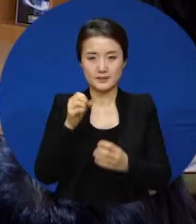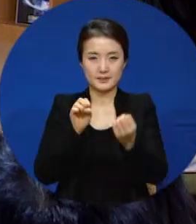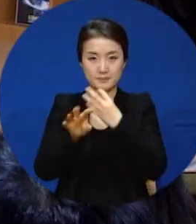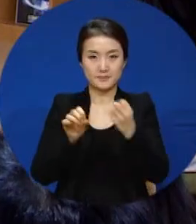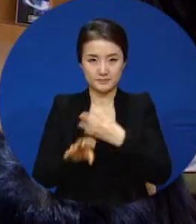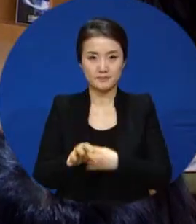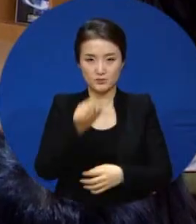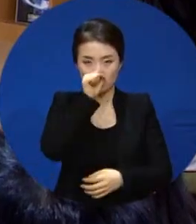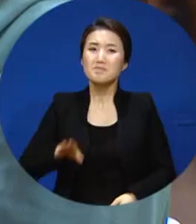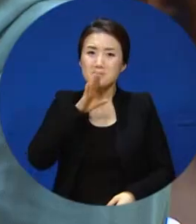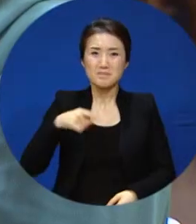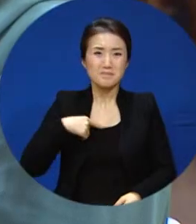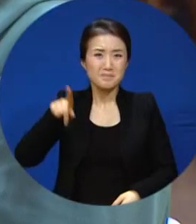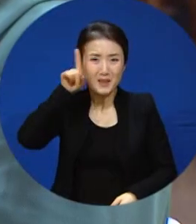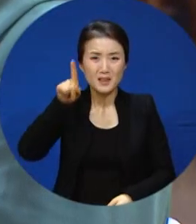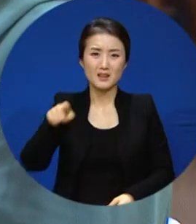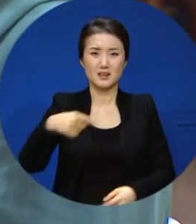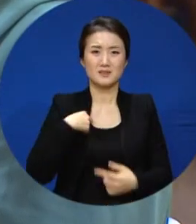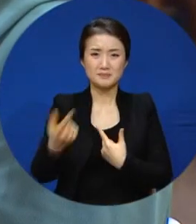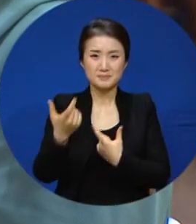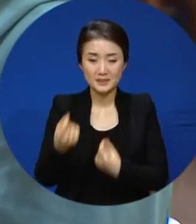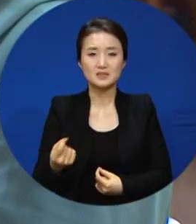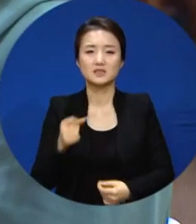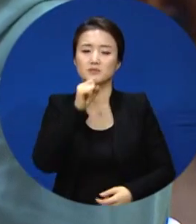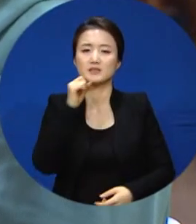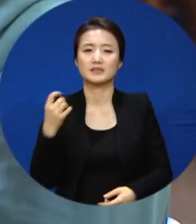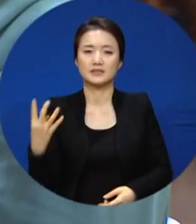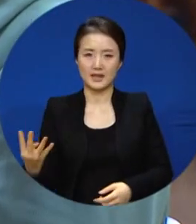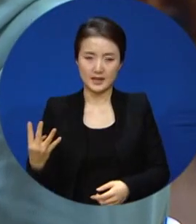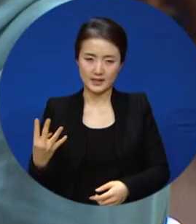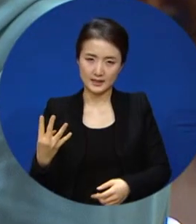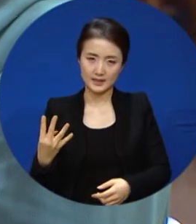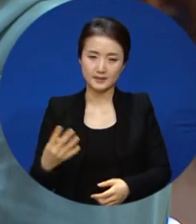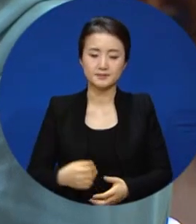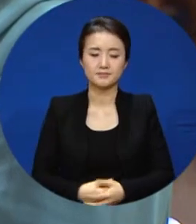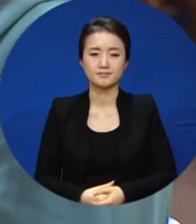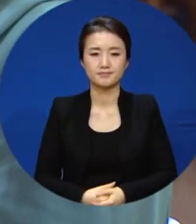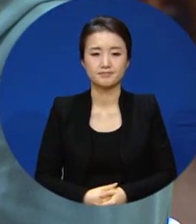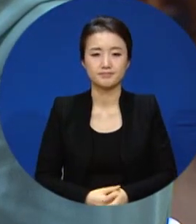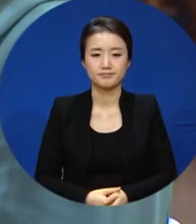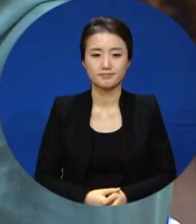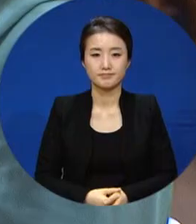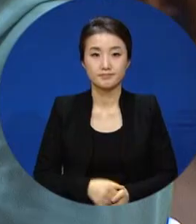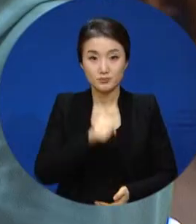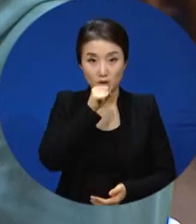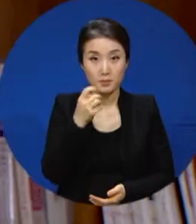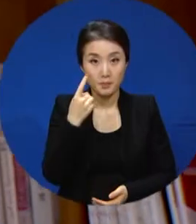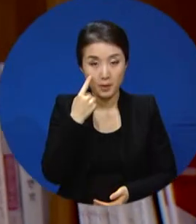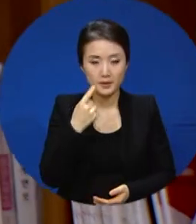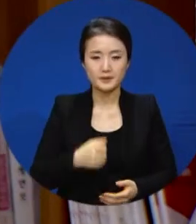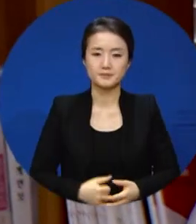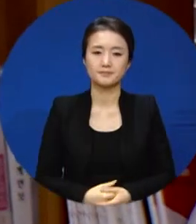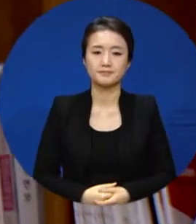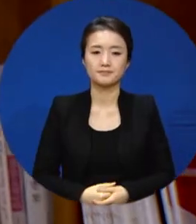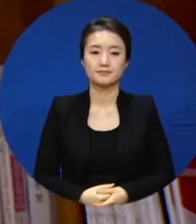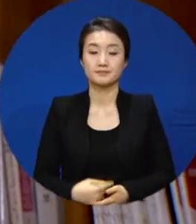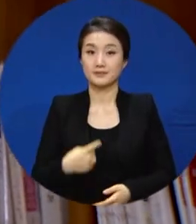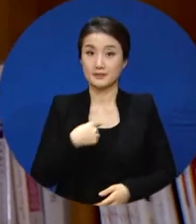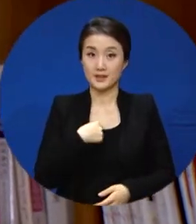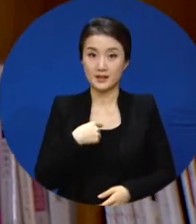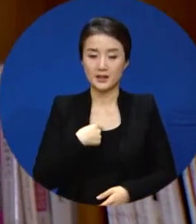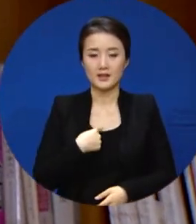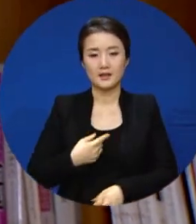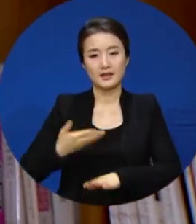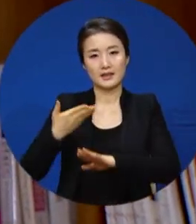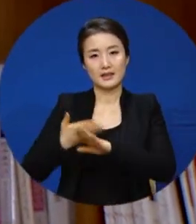질문을 드릴 거예요 그래서 이 불펜으로 다 점점 한번 먹여보세요 하나씩 가볼게요 나는 다른 사람